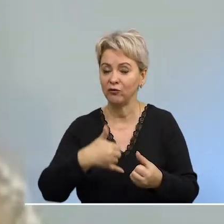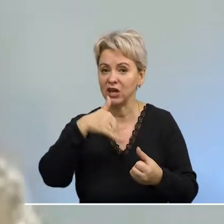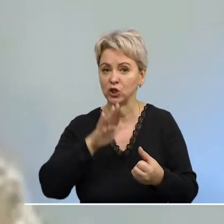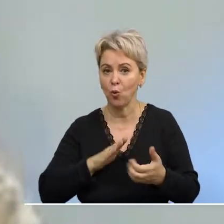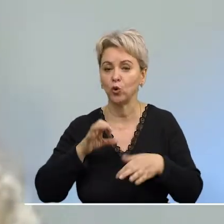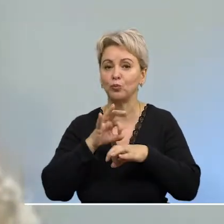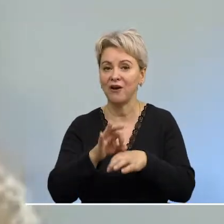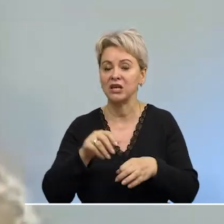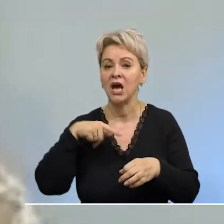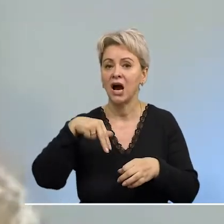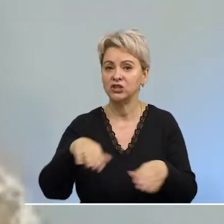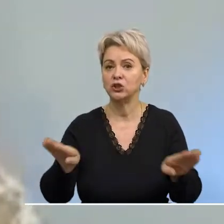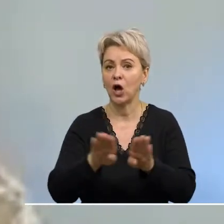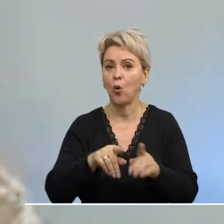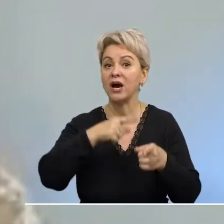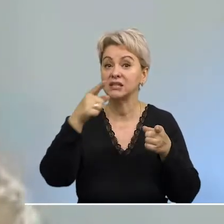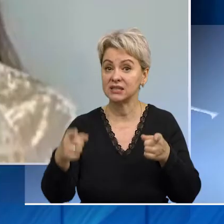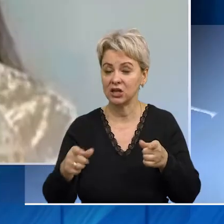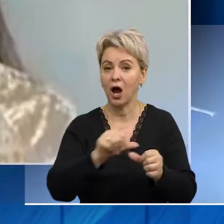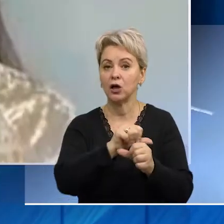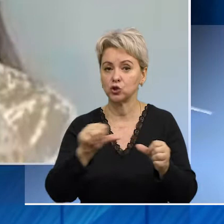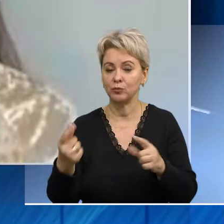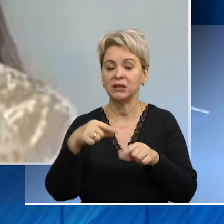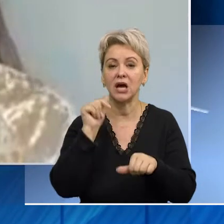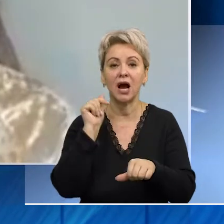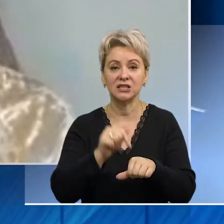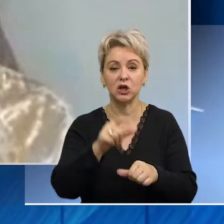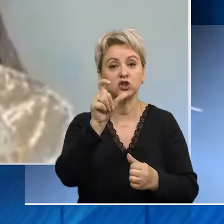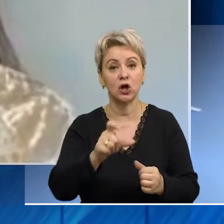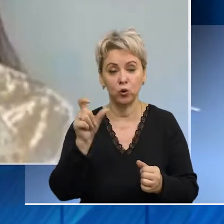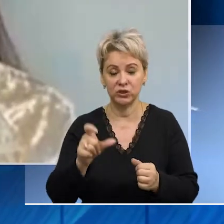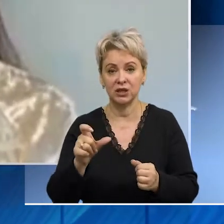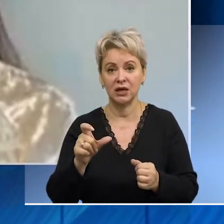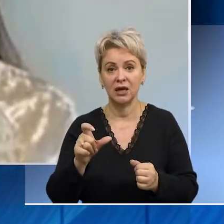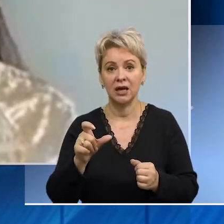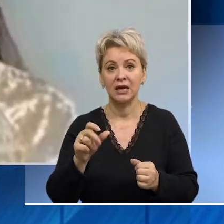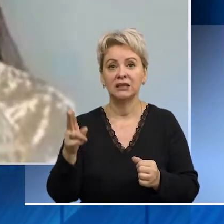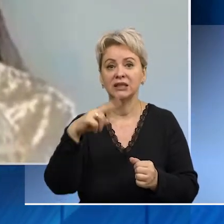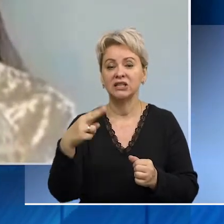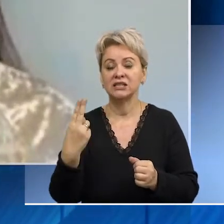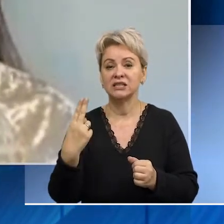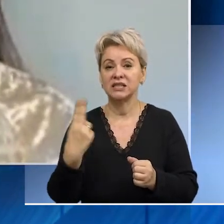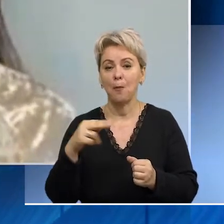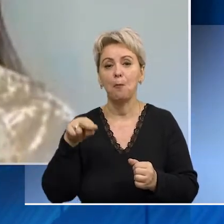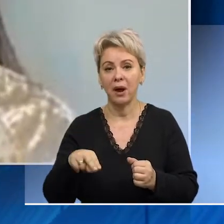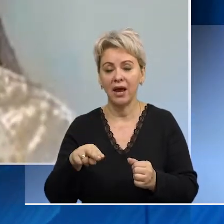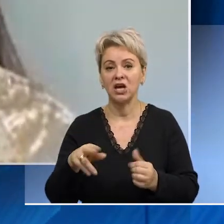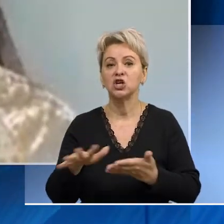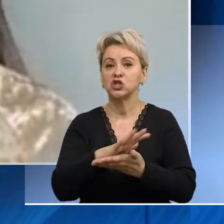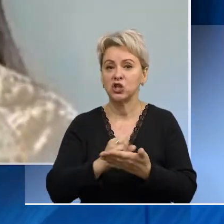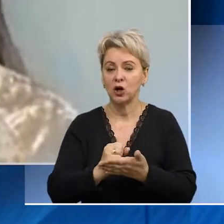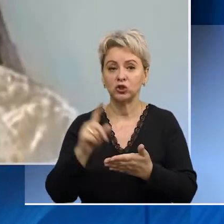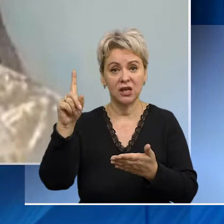да, проходить такое большое расстояние, особенно это касается людей с ДЦП,